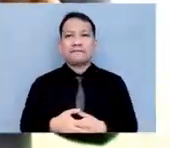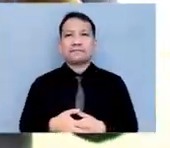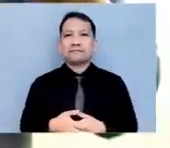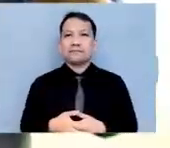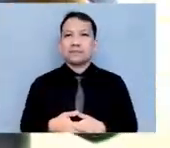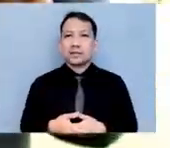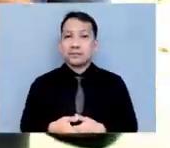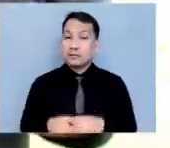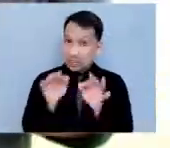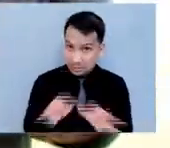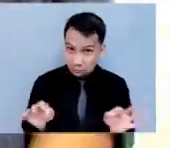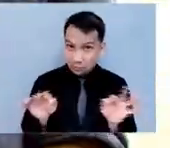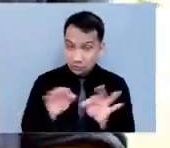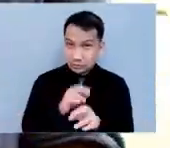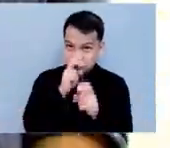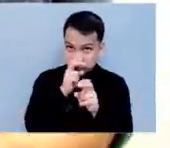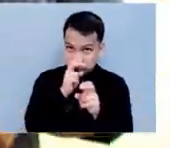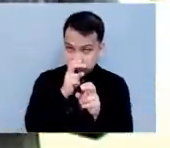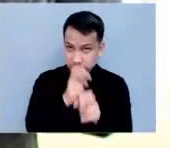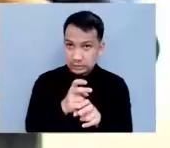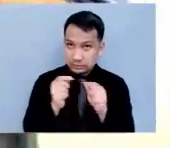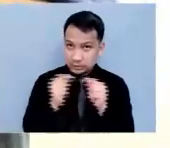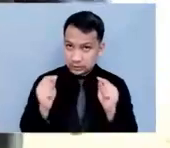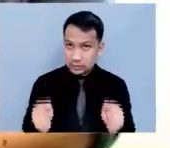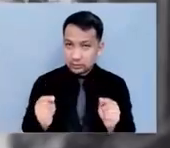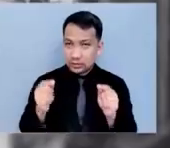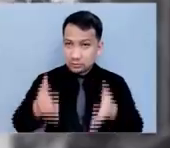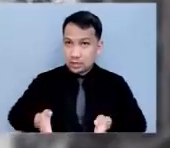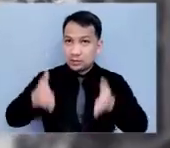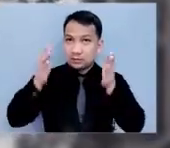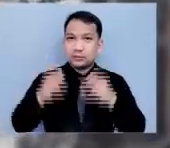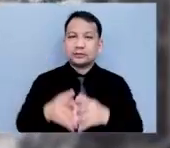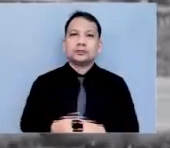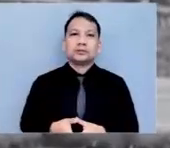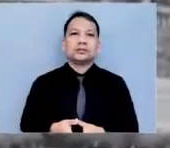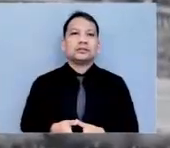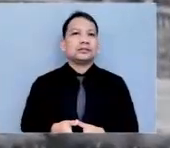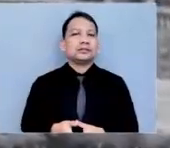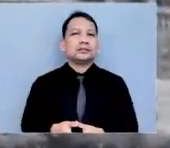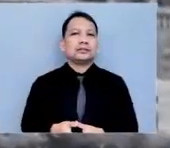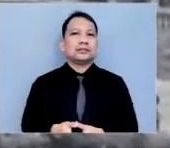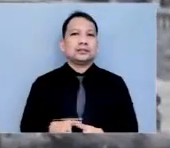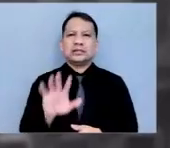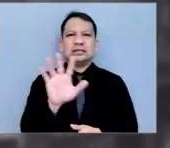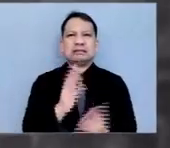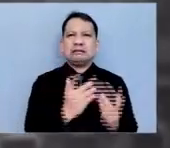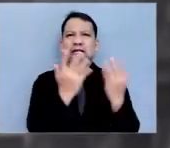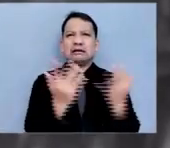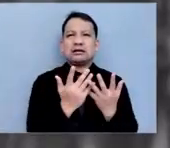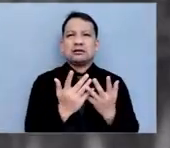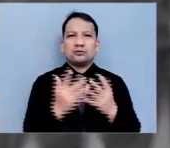ang pinakamahigpit na kalaban ng mga gusaling ganyan ay hindi apoy,